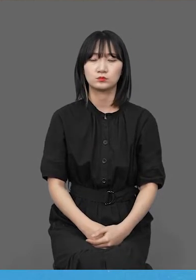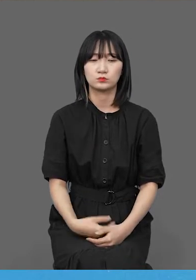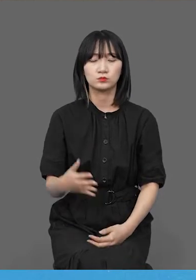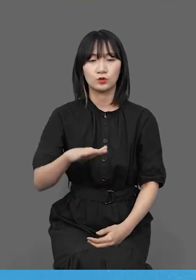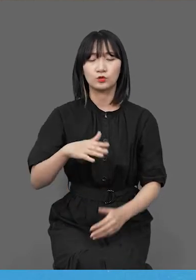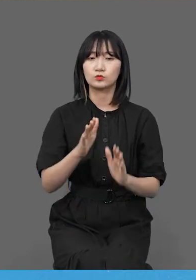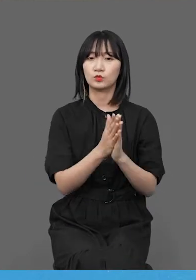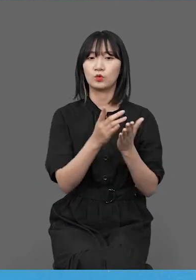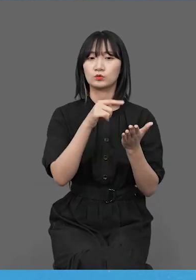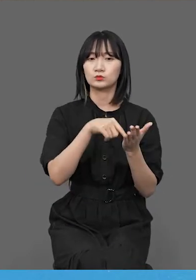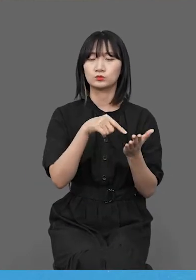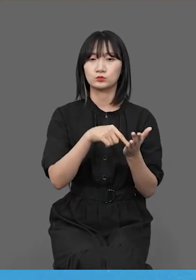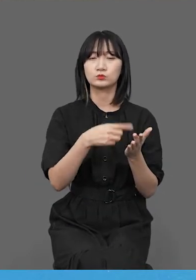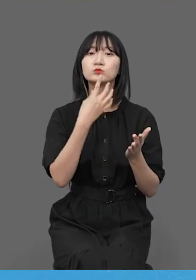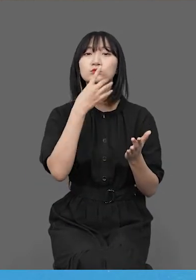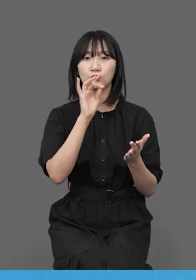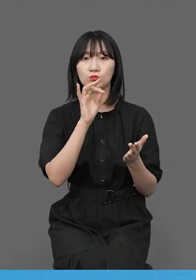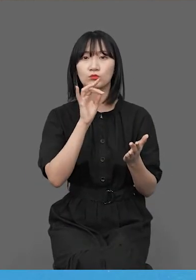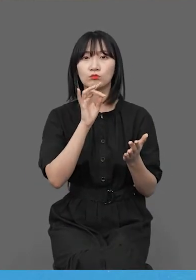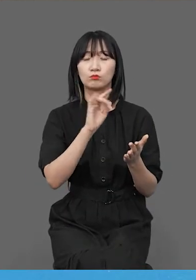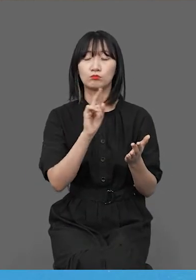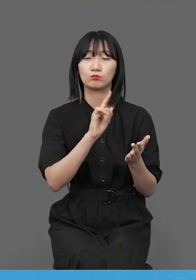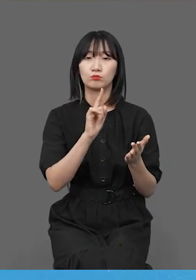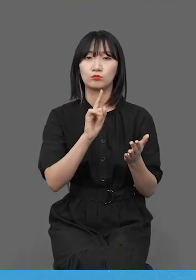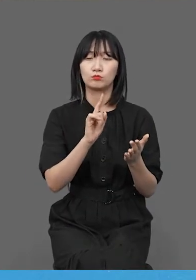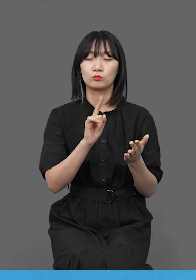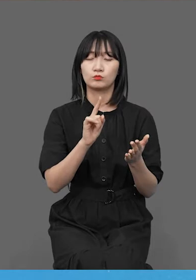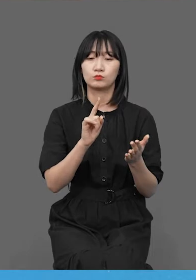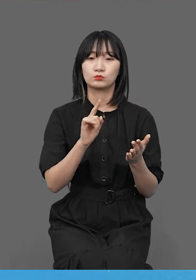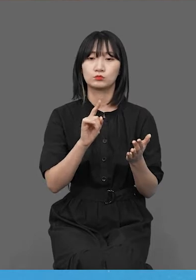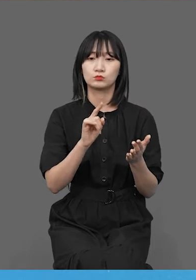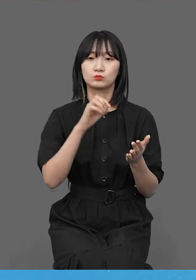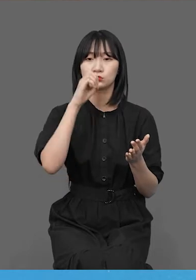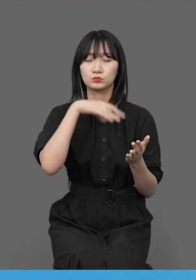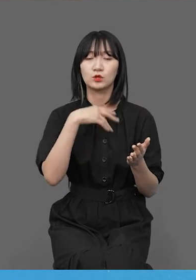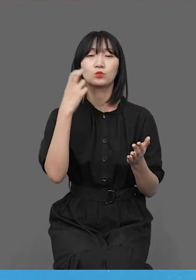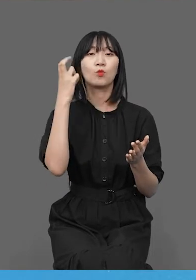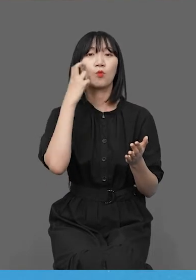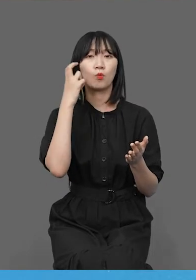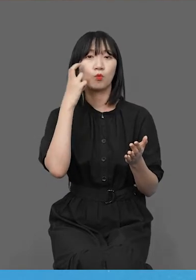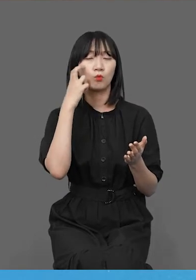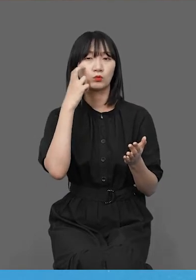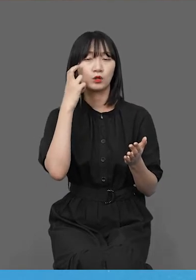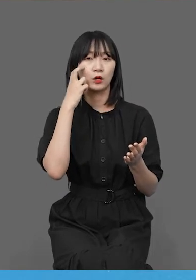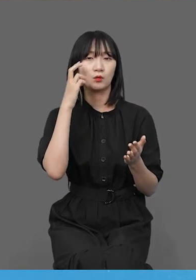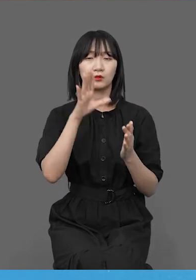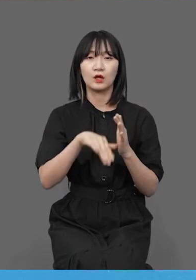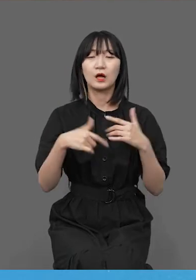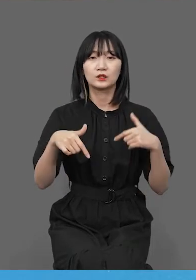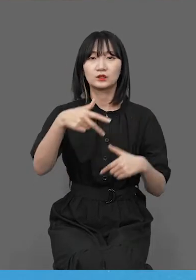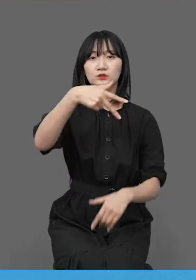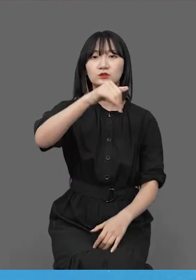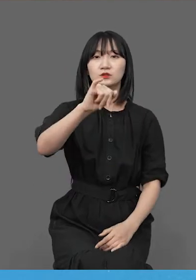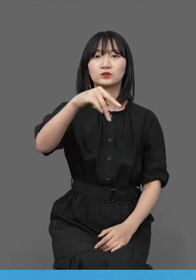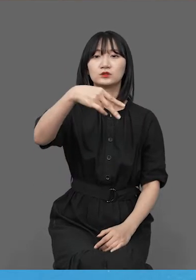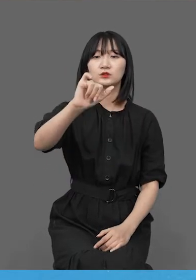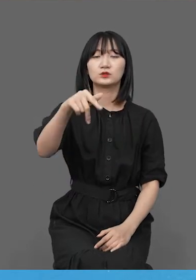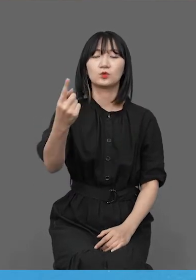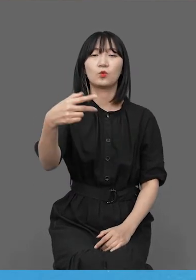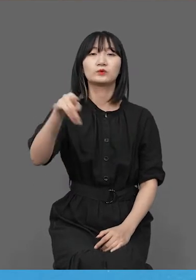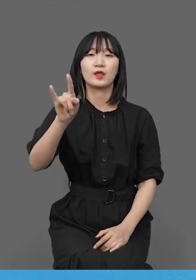교과서에는 너무 당연하게 뭐 요즘 그냥 농담할 때도 뭐 시조새라는 말 많이 들어가잖아요.